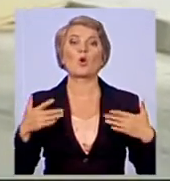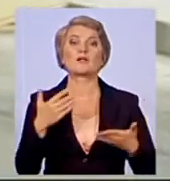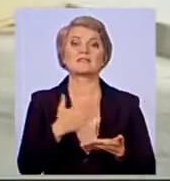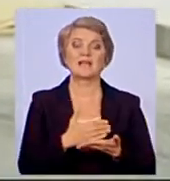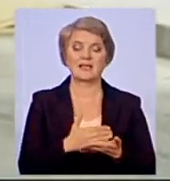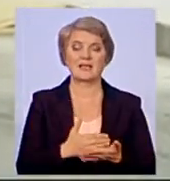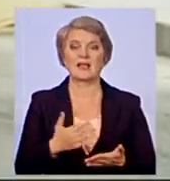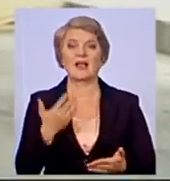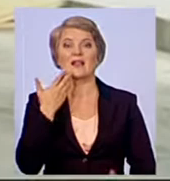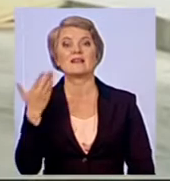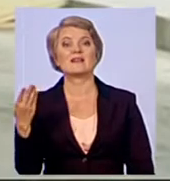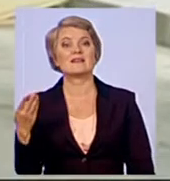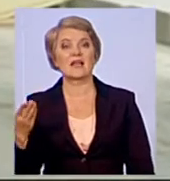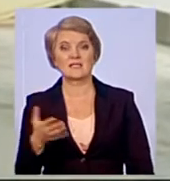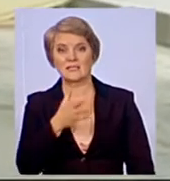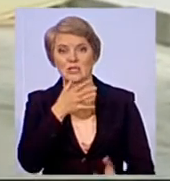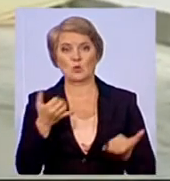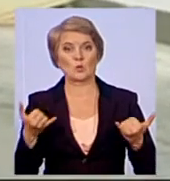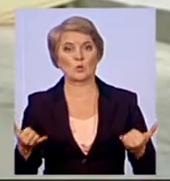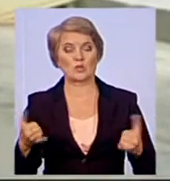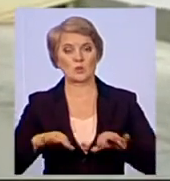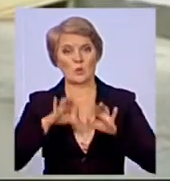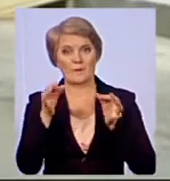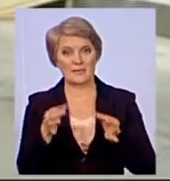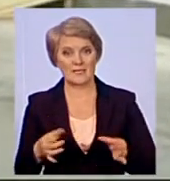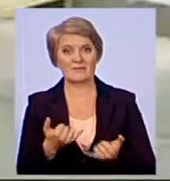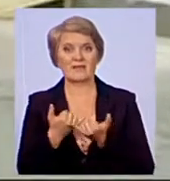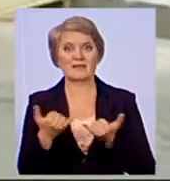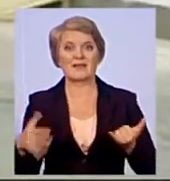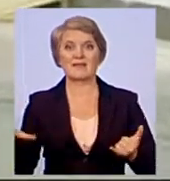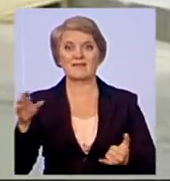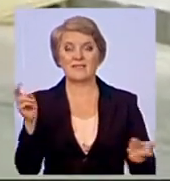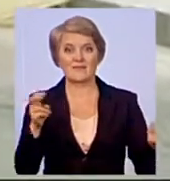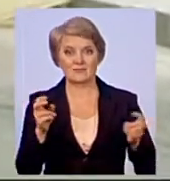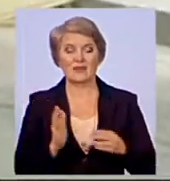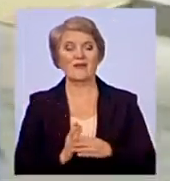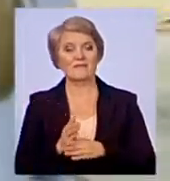читати лекції з сучасного мистецтва для усіх відвідувачів. Вхід за квитками.